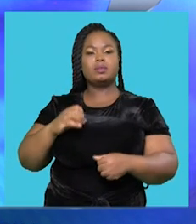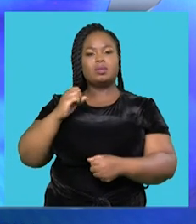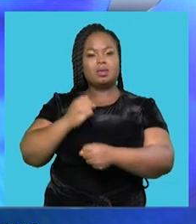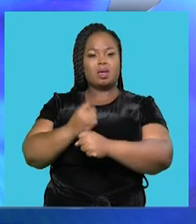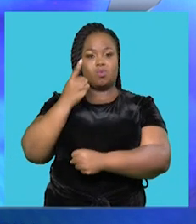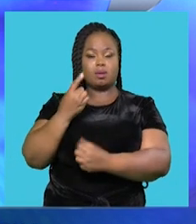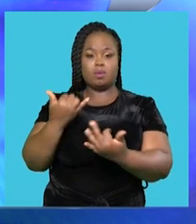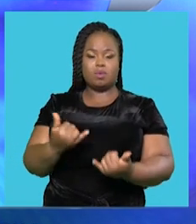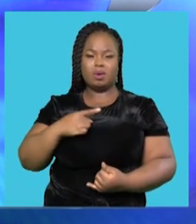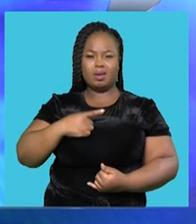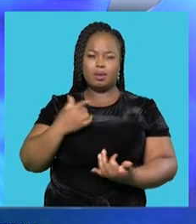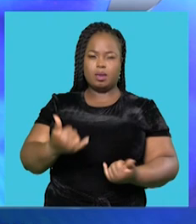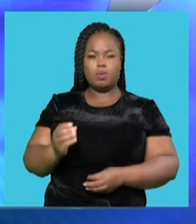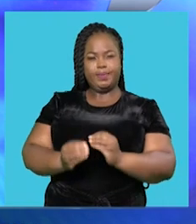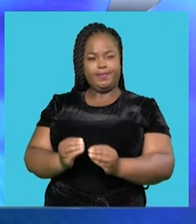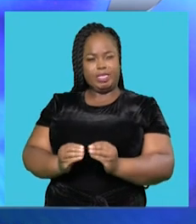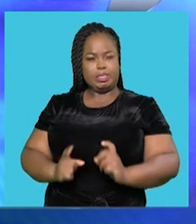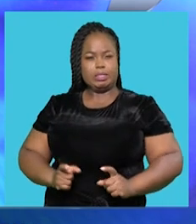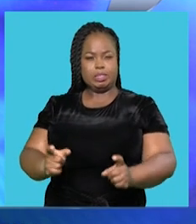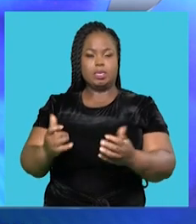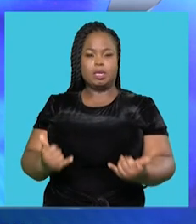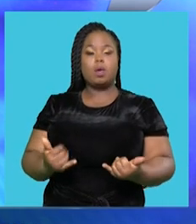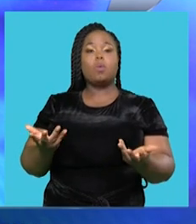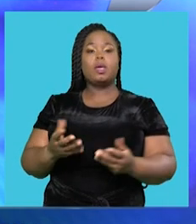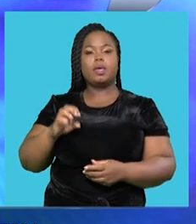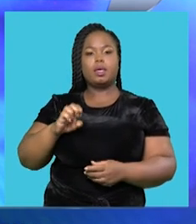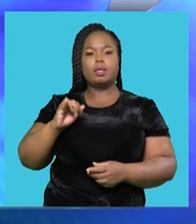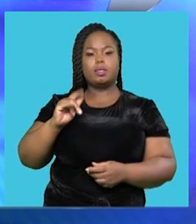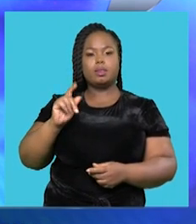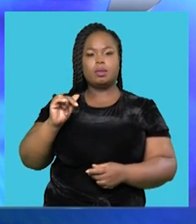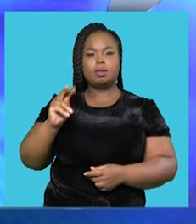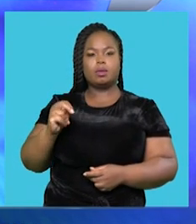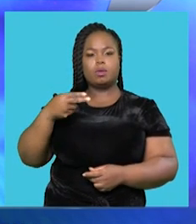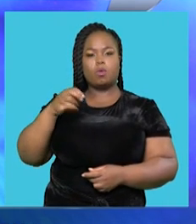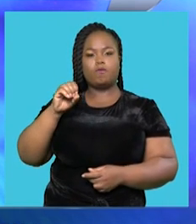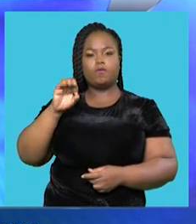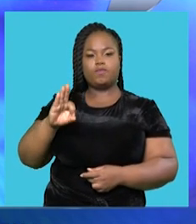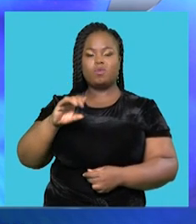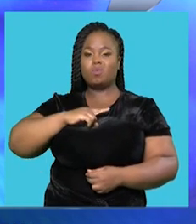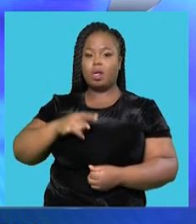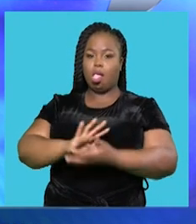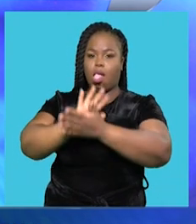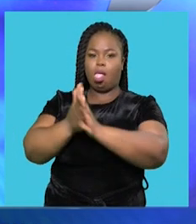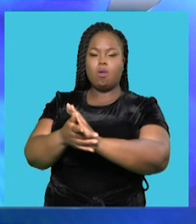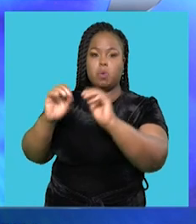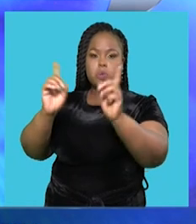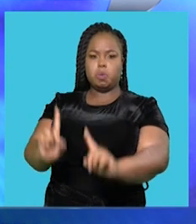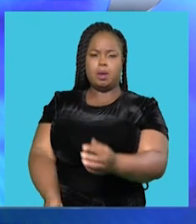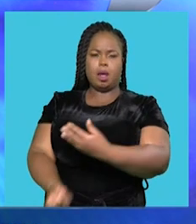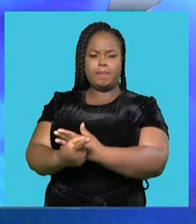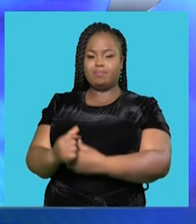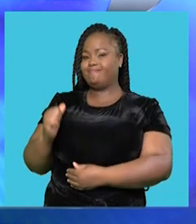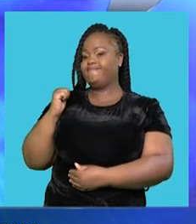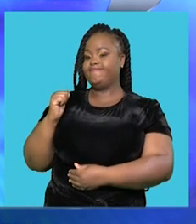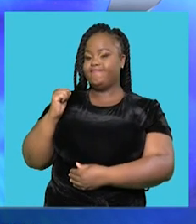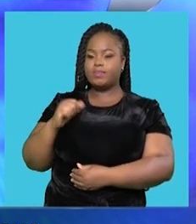nanjengoko kusenziwa ukulungiswa okungxamisekileyo kwisikhululo sombane sase-Eikenhof. Esi sikhululo sonakele ngelixa sibethwa ngumbane wemo yezulu